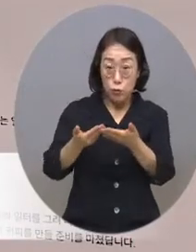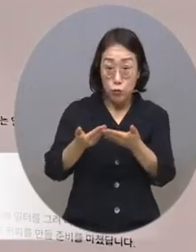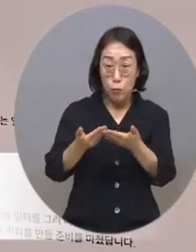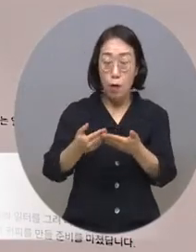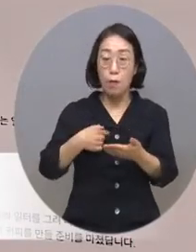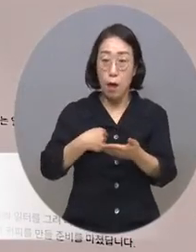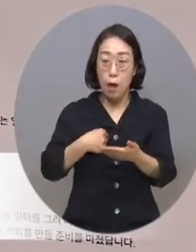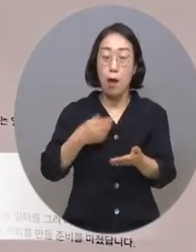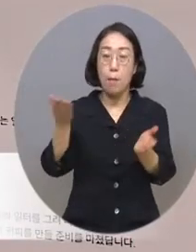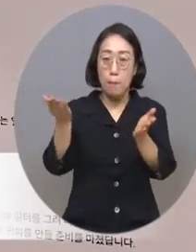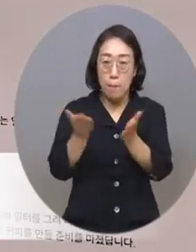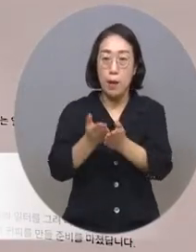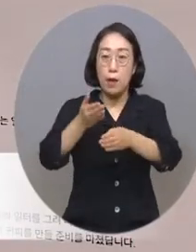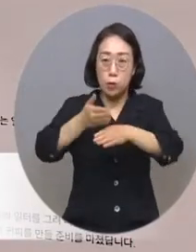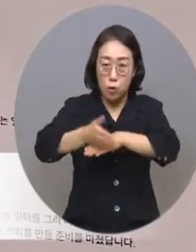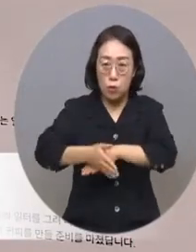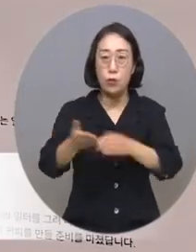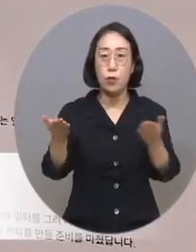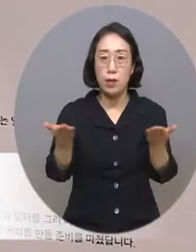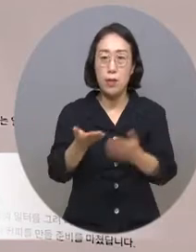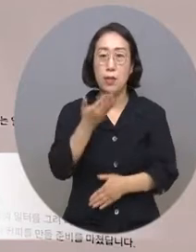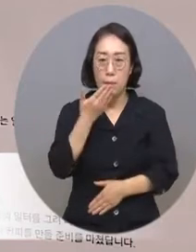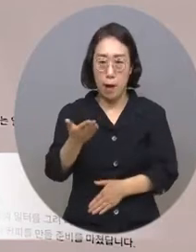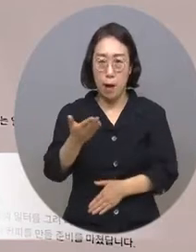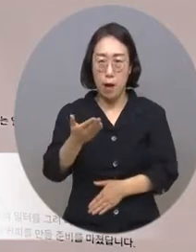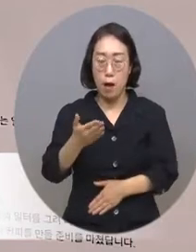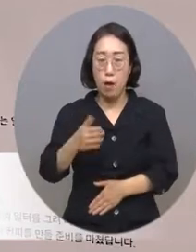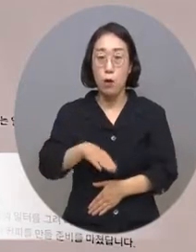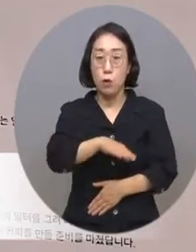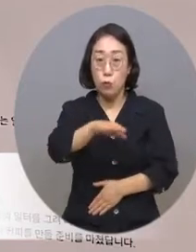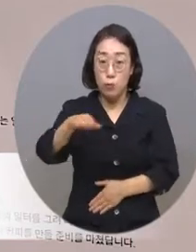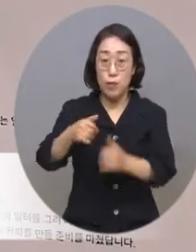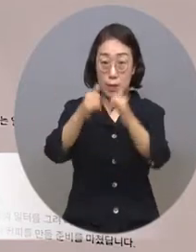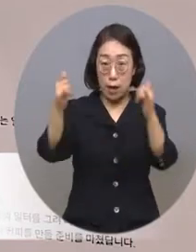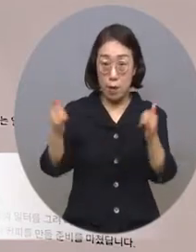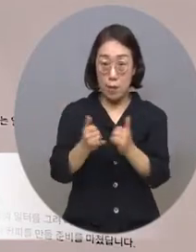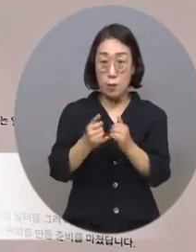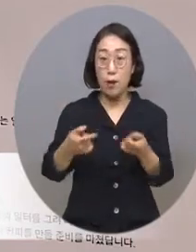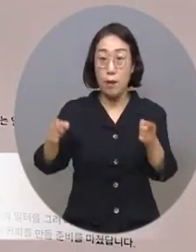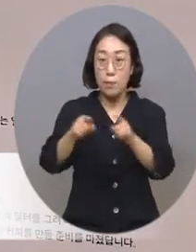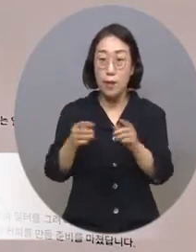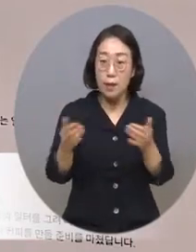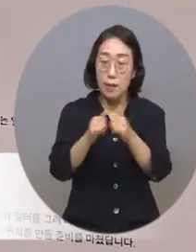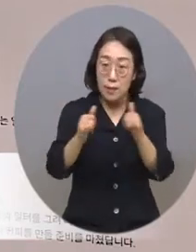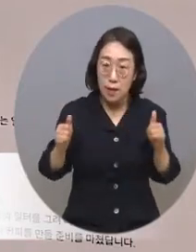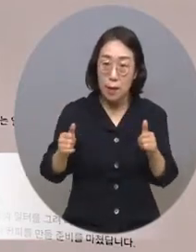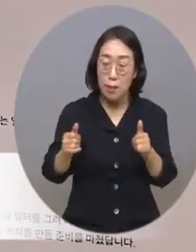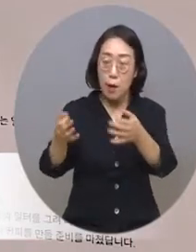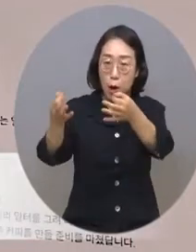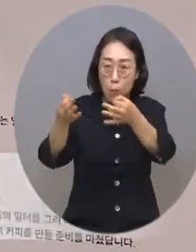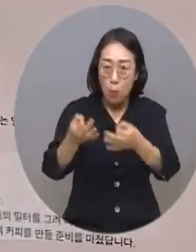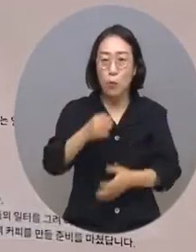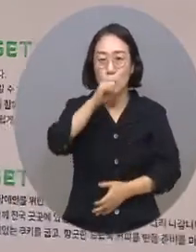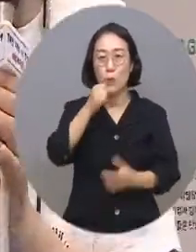자신만의 속도대로 충분히 일을 할 수 있습니다. 우리 사회에서 함께 일하는 존재로 봐주셨으면